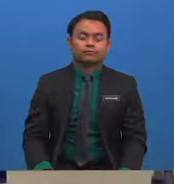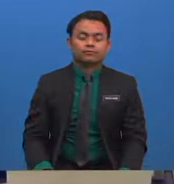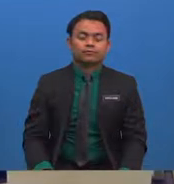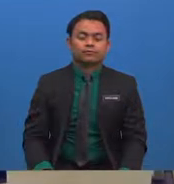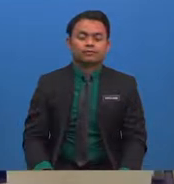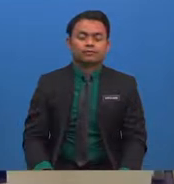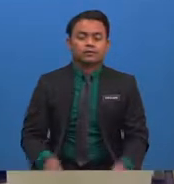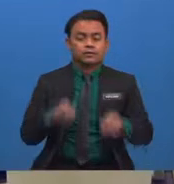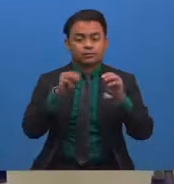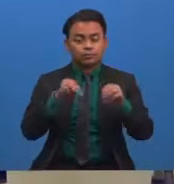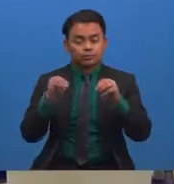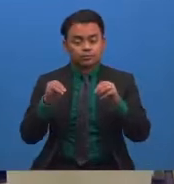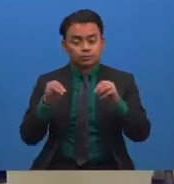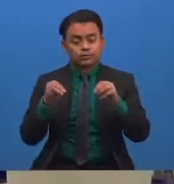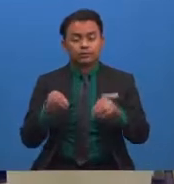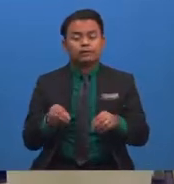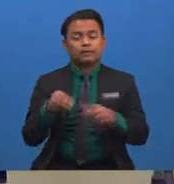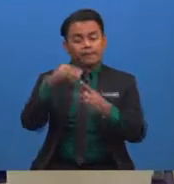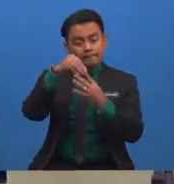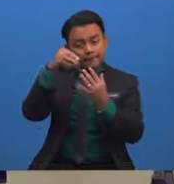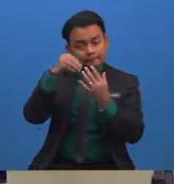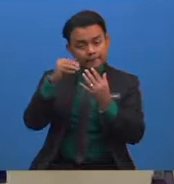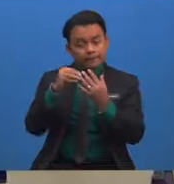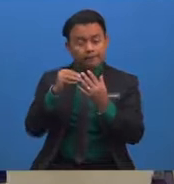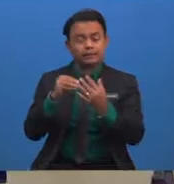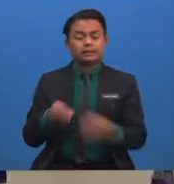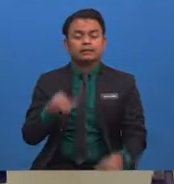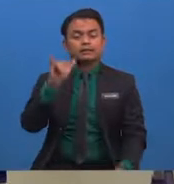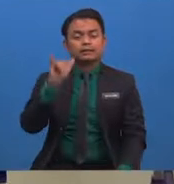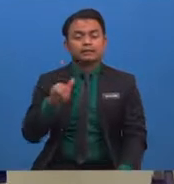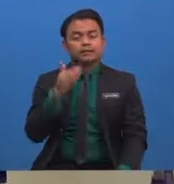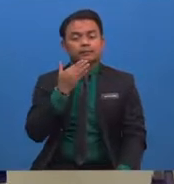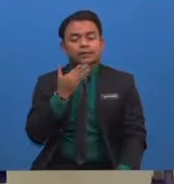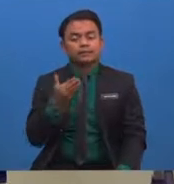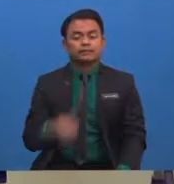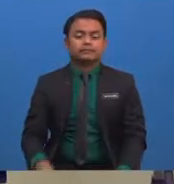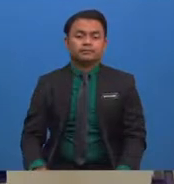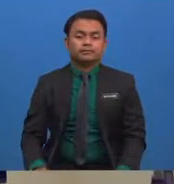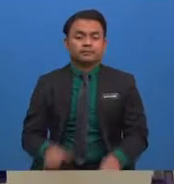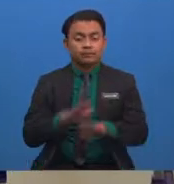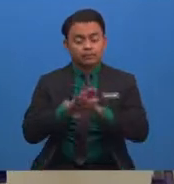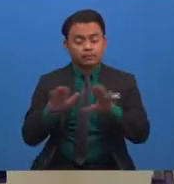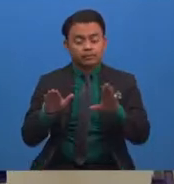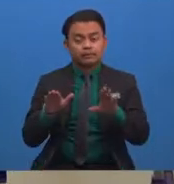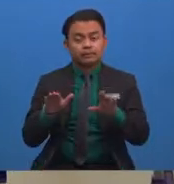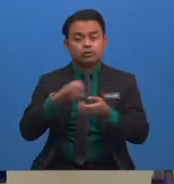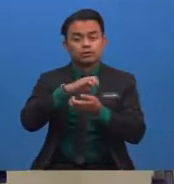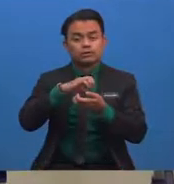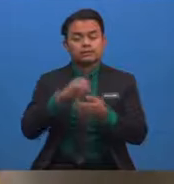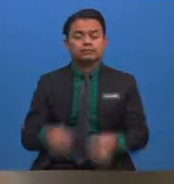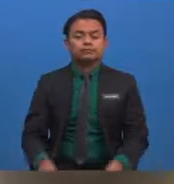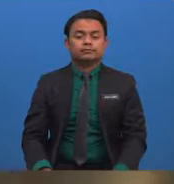Murid-murid, pastikan timun yang dipilih adalah muda, segar dan saiznya tidak terlalu